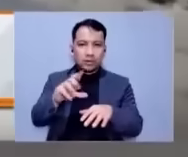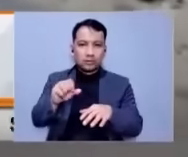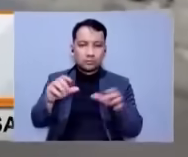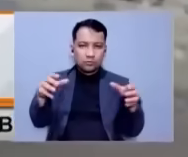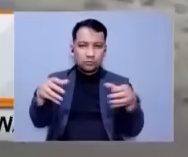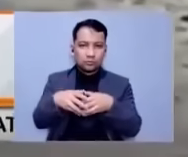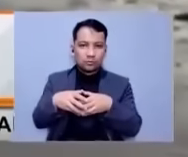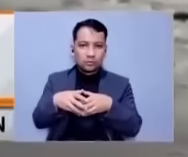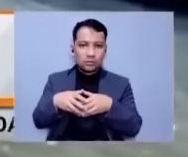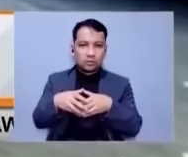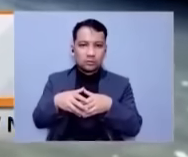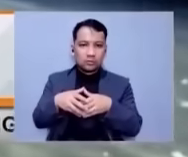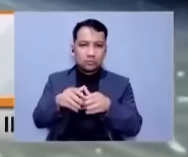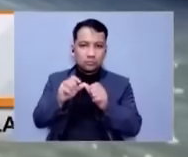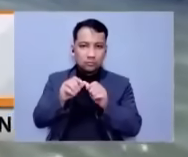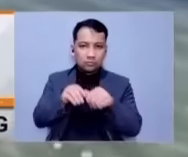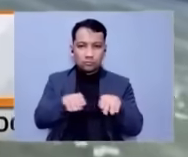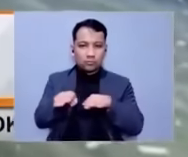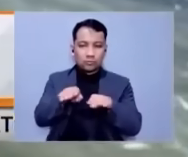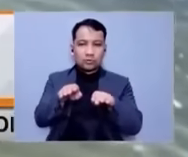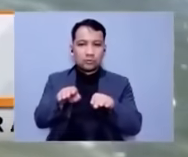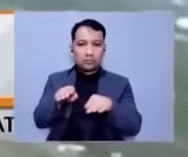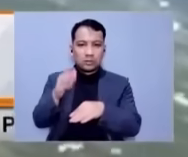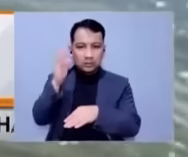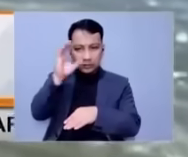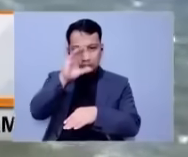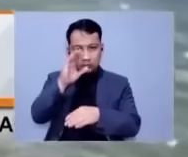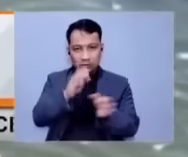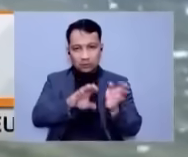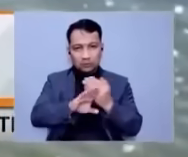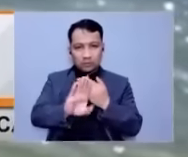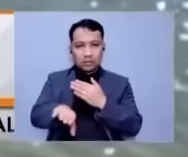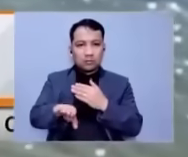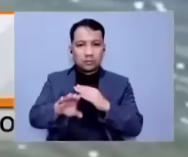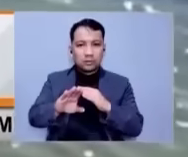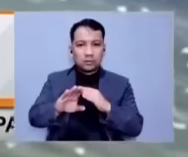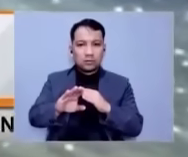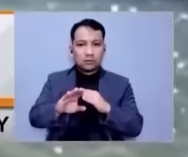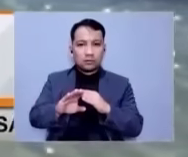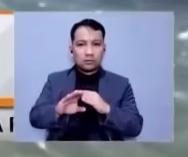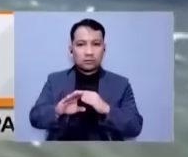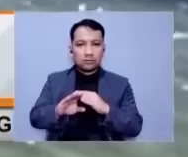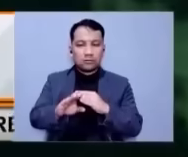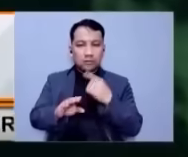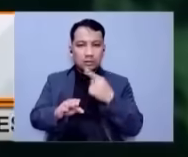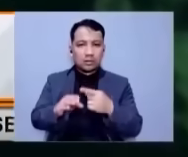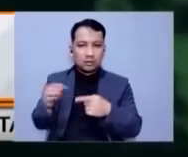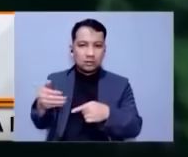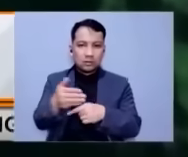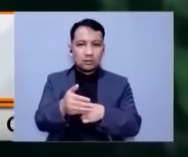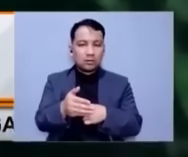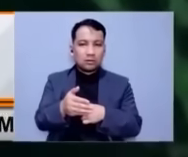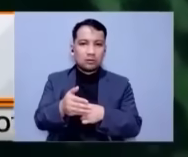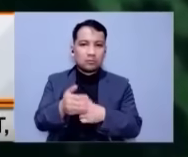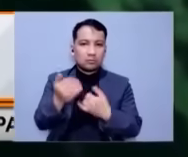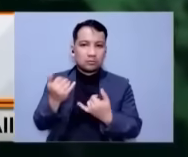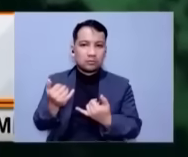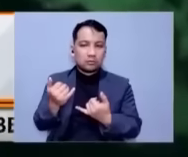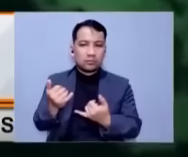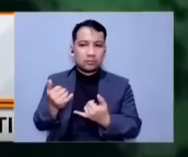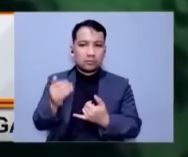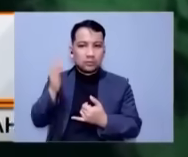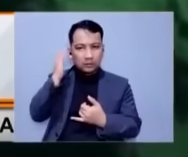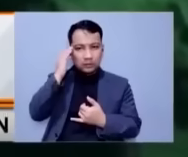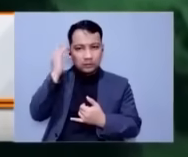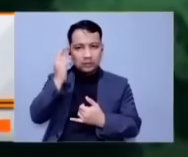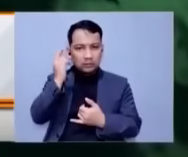ang pagkilos ng mga ito. Patuloy naman na ibinabalik sa malalim na bahagi ng dagat ang mga nasabing balyena. Sa ngayon, inaalam pa namang